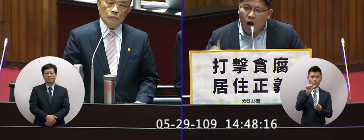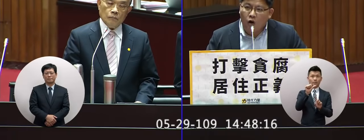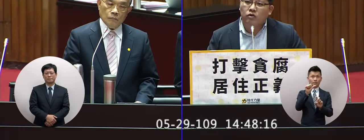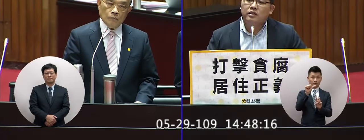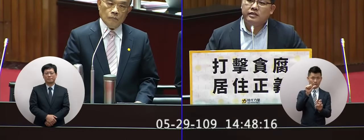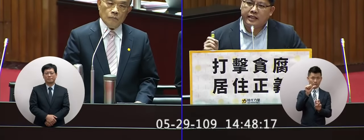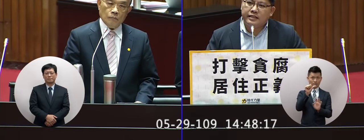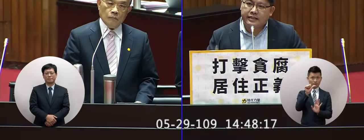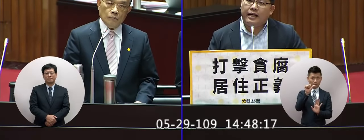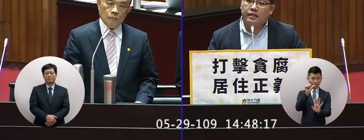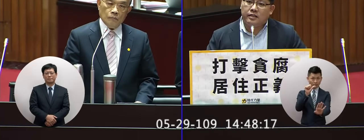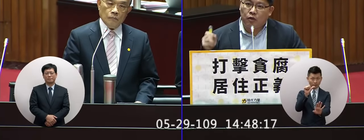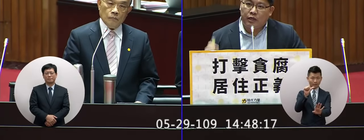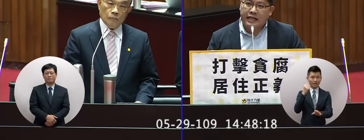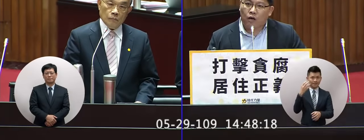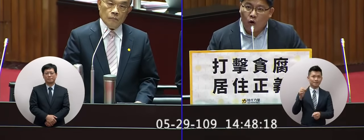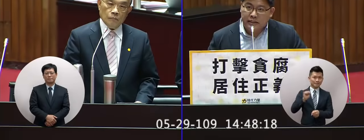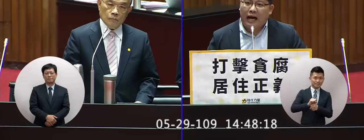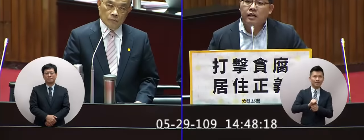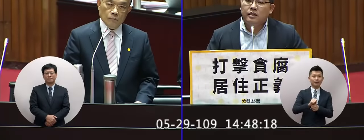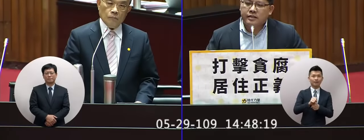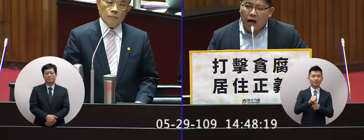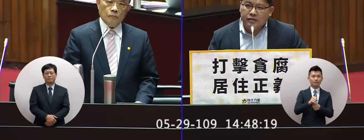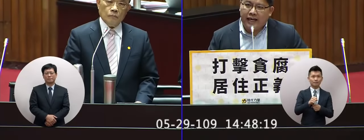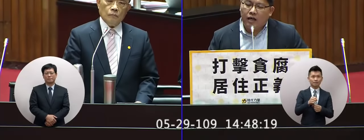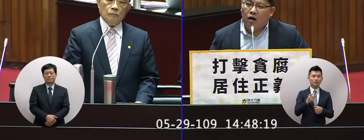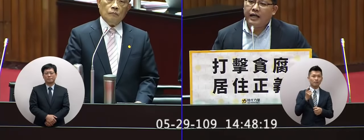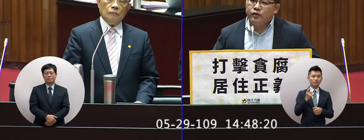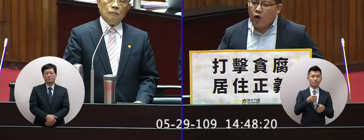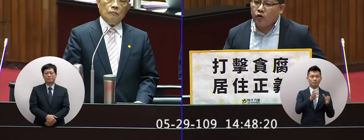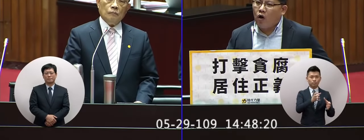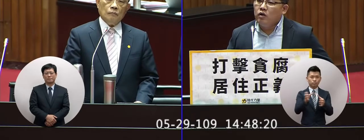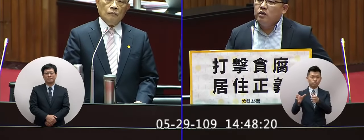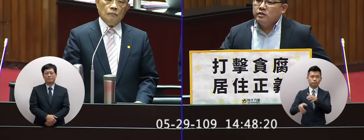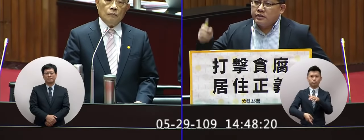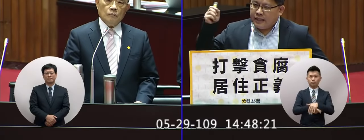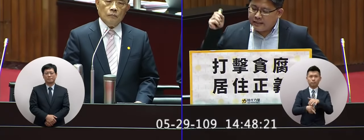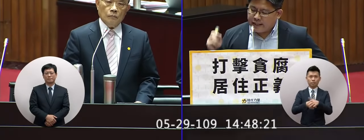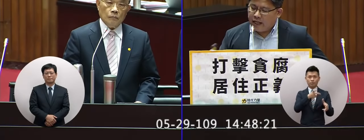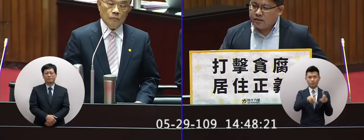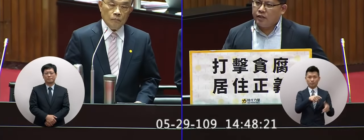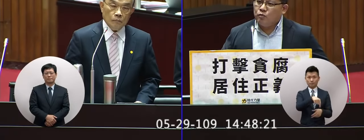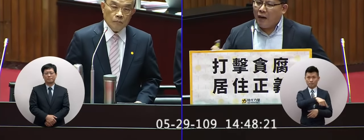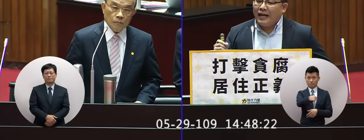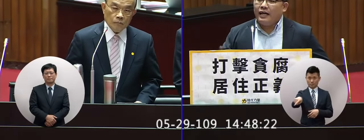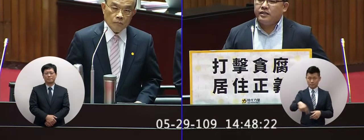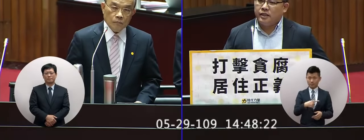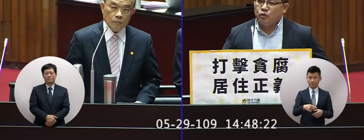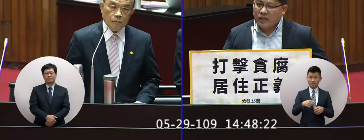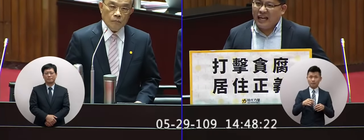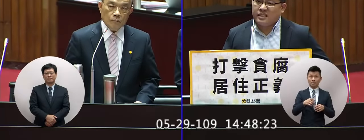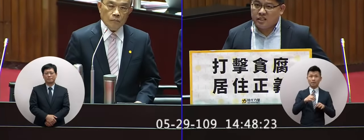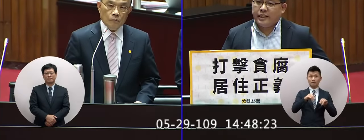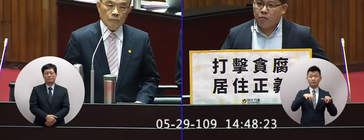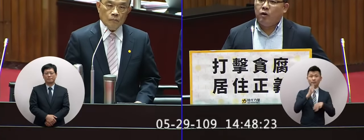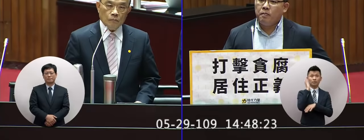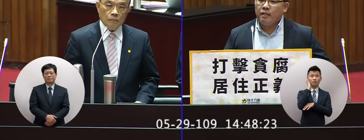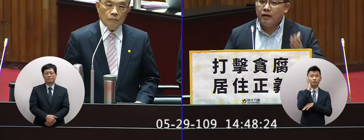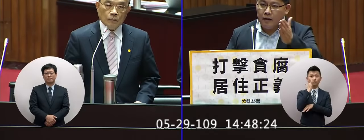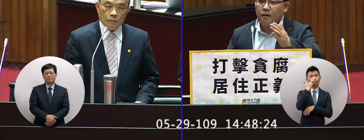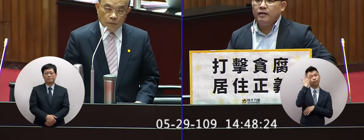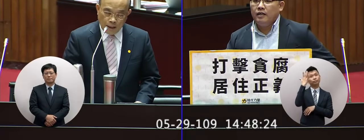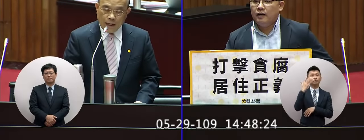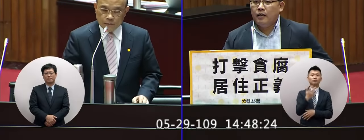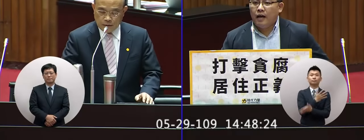2016年5月20号以后新增的这些违章工厂。到底吼，咱中央伫个地方政府摆烂的时阵，有去遐执行